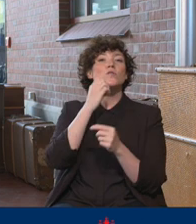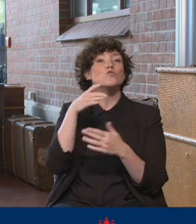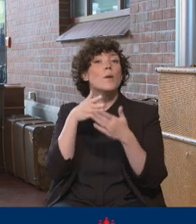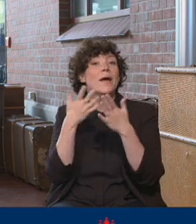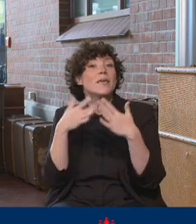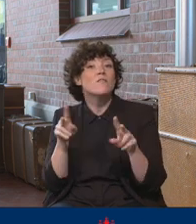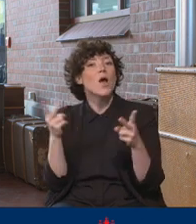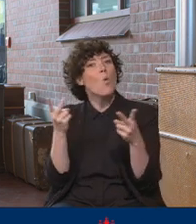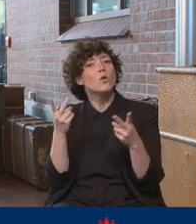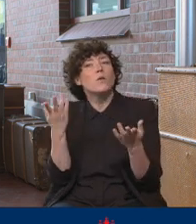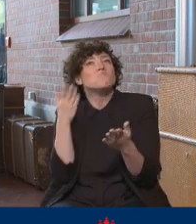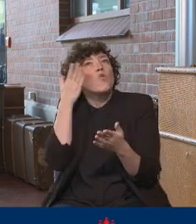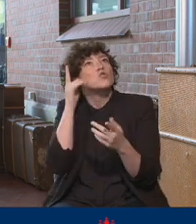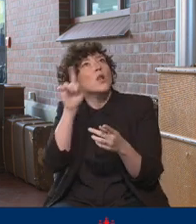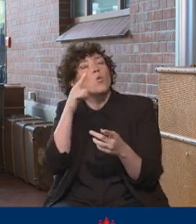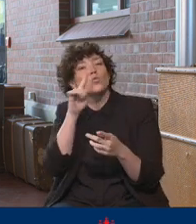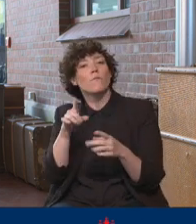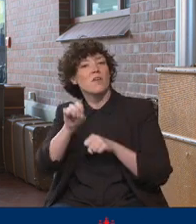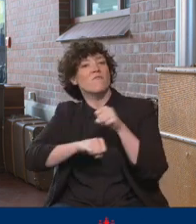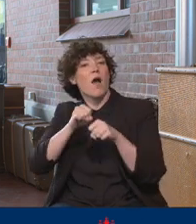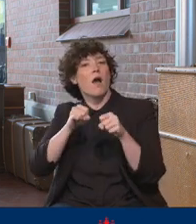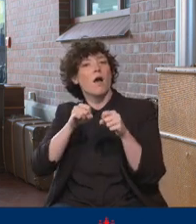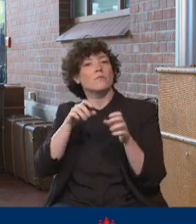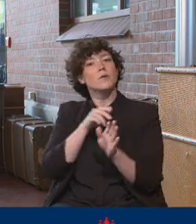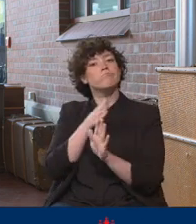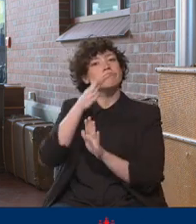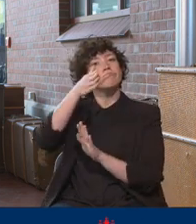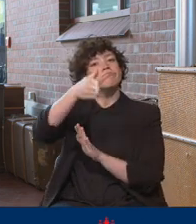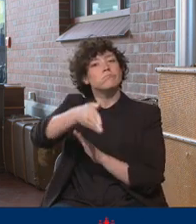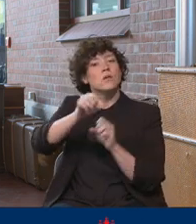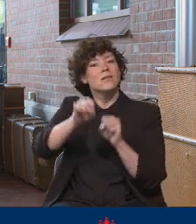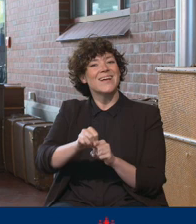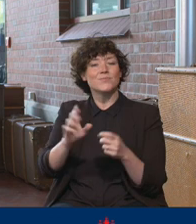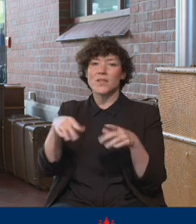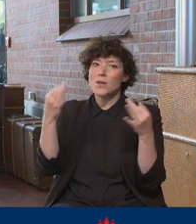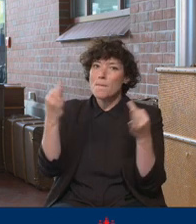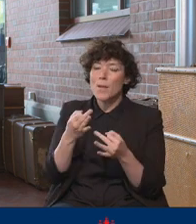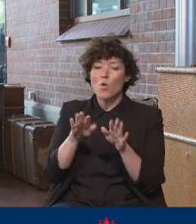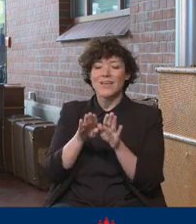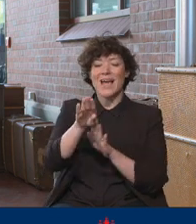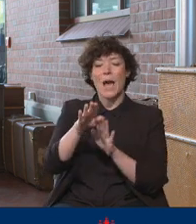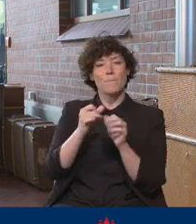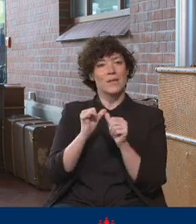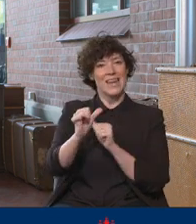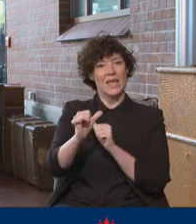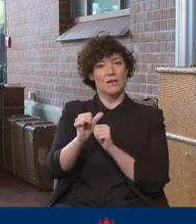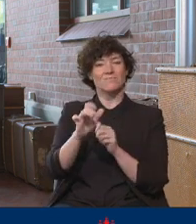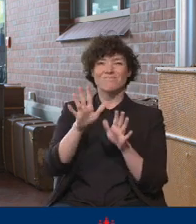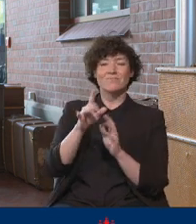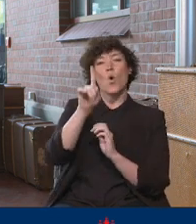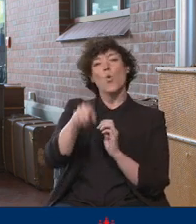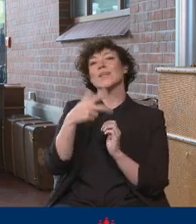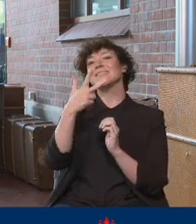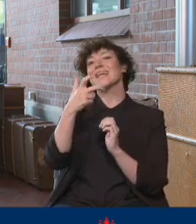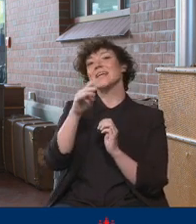mit dem fahrrad nur eine vernünftige anbindung schaffen wollen haben wir eine rampen länge von mindestens 130 metern und diese 130